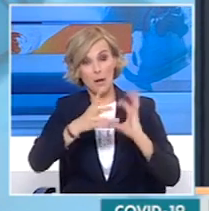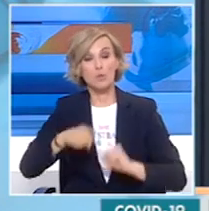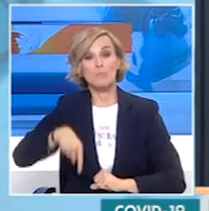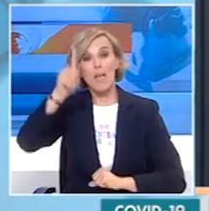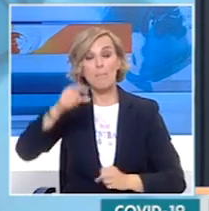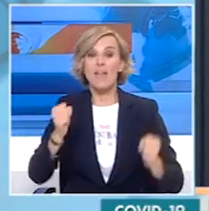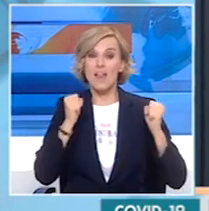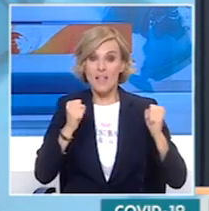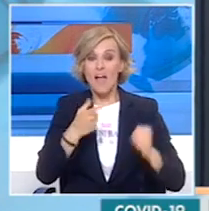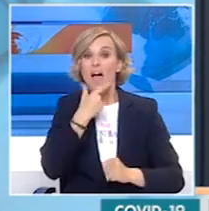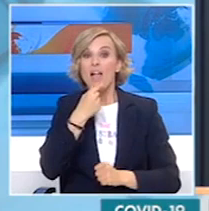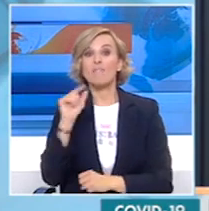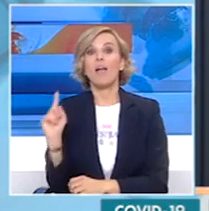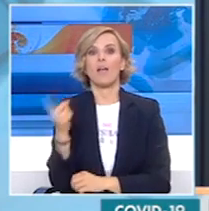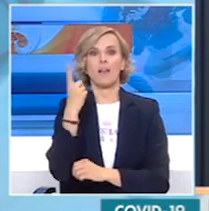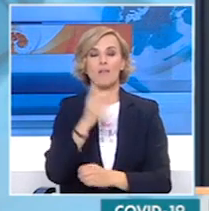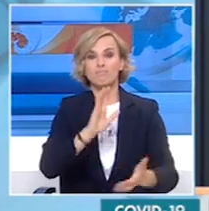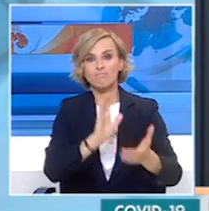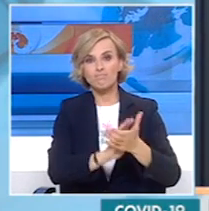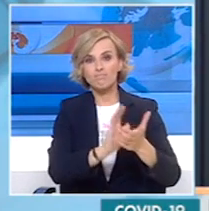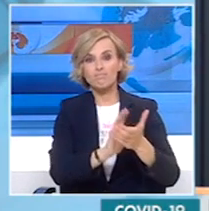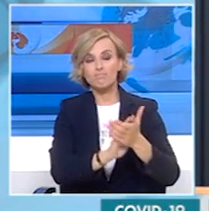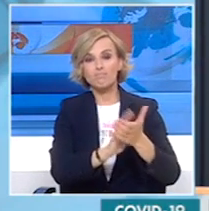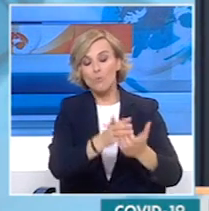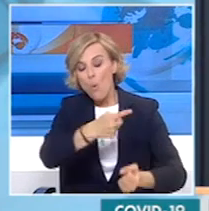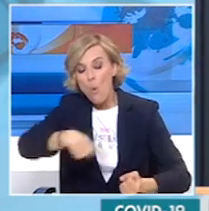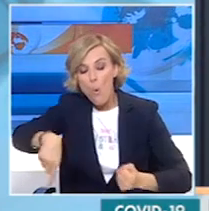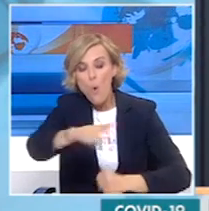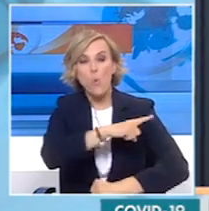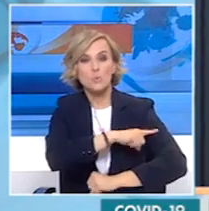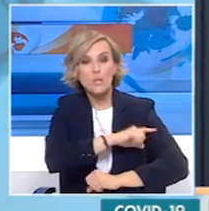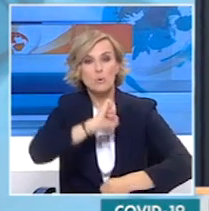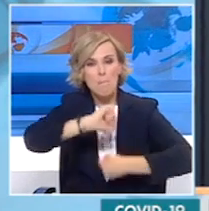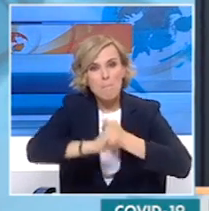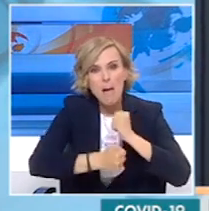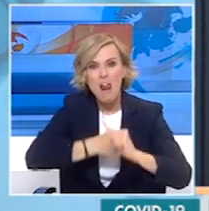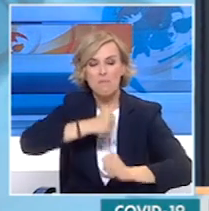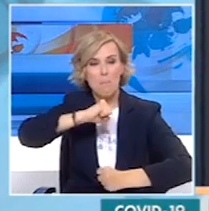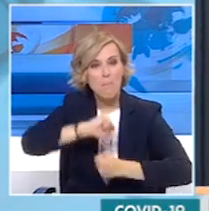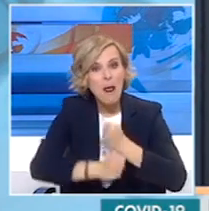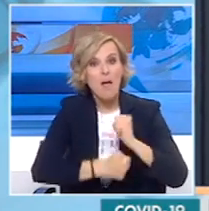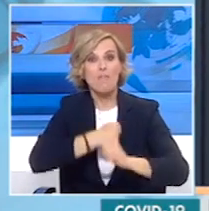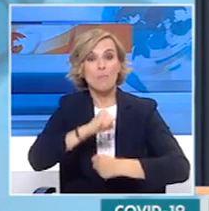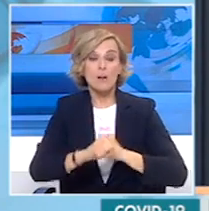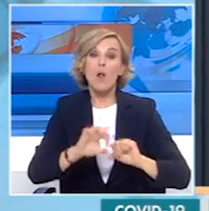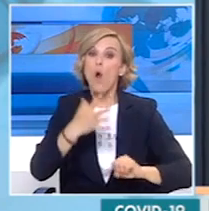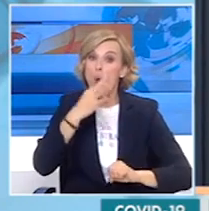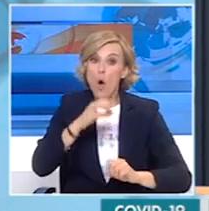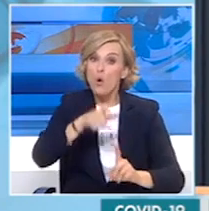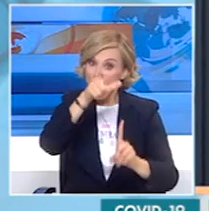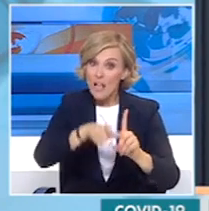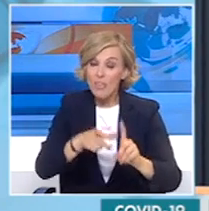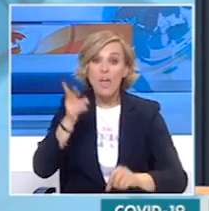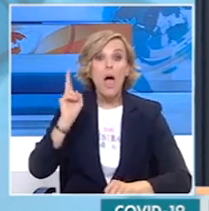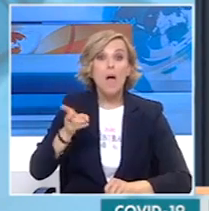νομίζω, είναι μια ευκαιρία να χειροκροτήσουμε τους υγειονομικούς μας που παλεύουν στην πρώτη γραμμή. Ως εκ τούτου, έχουν αυξημένο κίνδυνο έκθεσης και